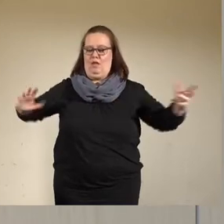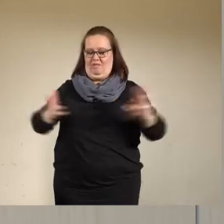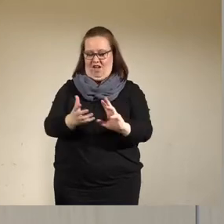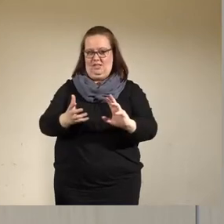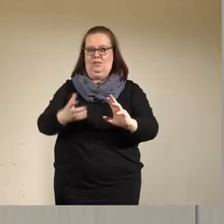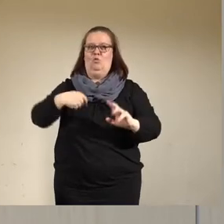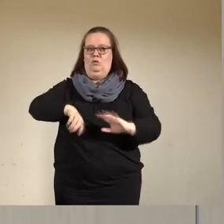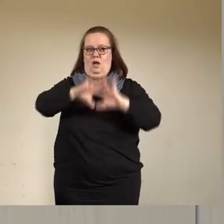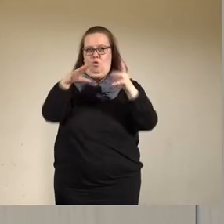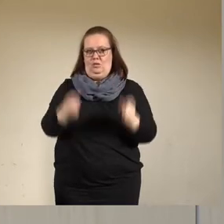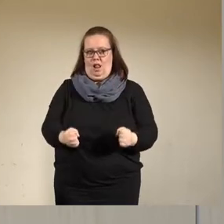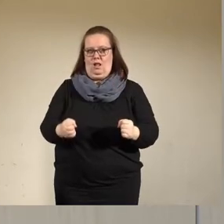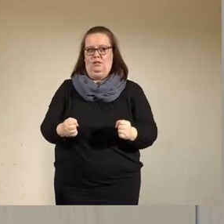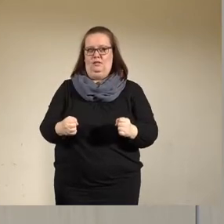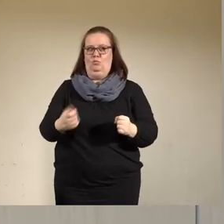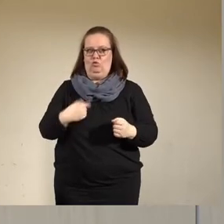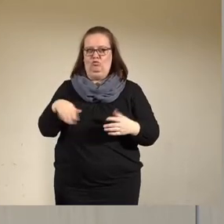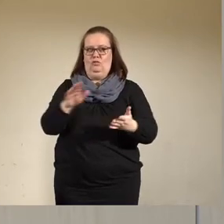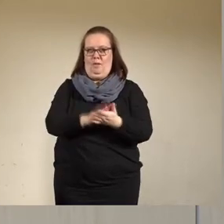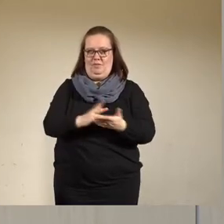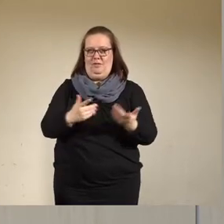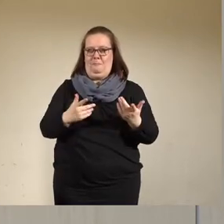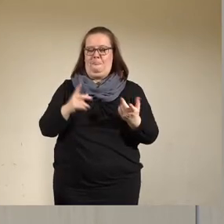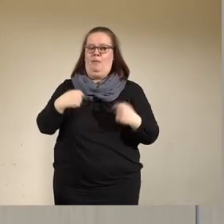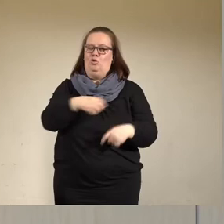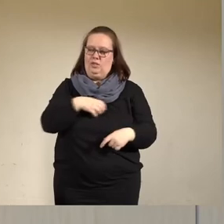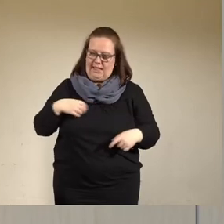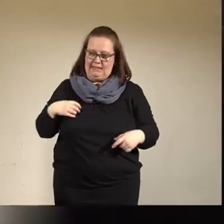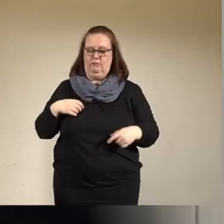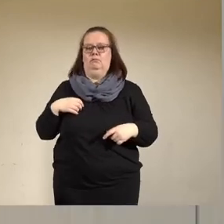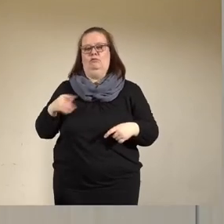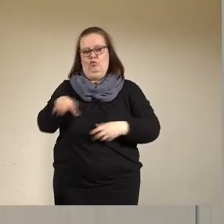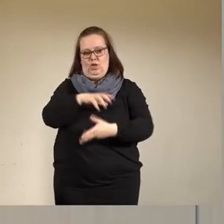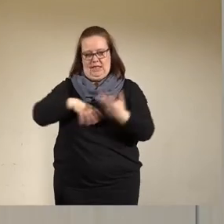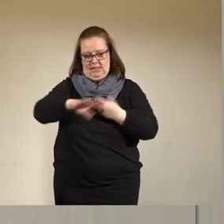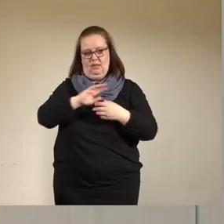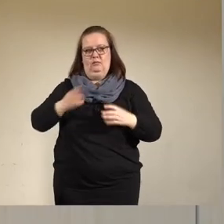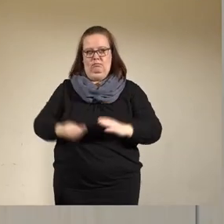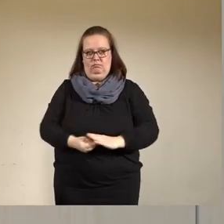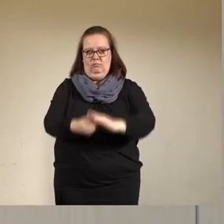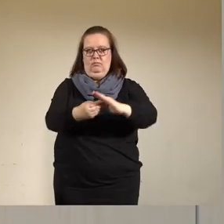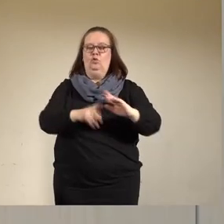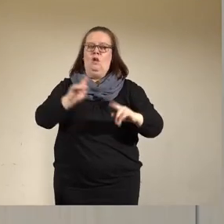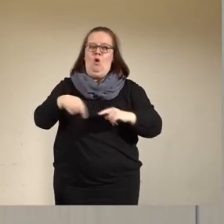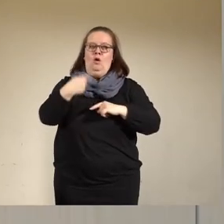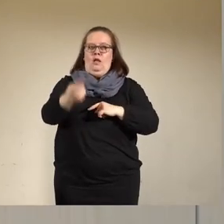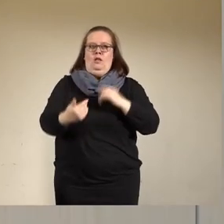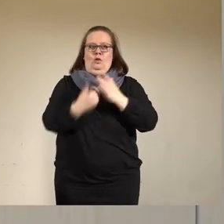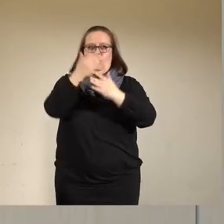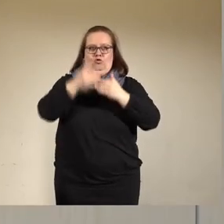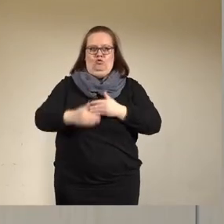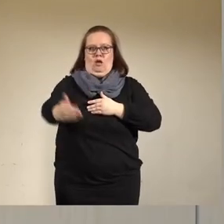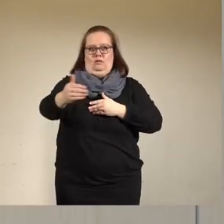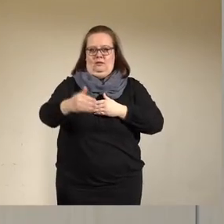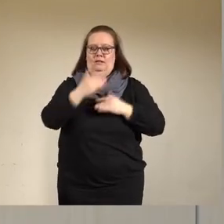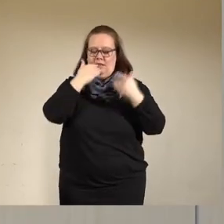zusammengefasst, dieser Haushalt ist gelungen. Er bringt Dresden gut durch die Krise und er ermöglicht auch einen Neustart nach